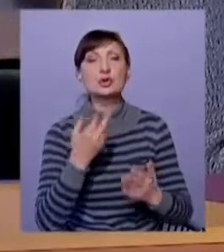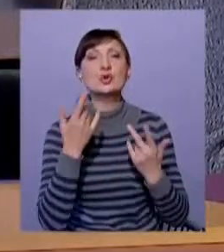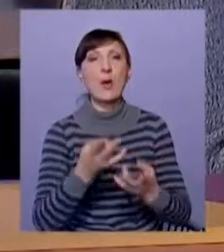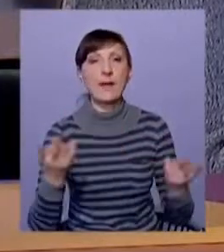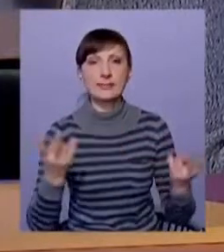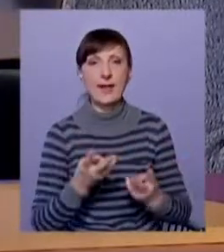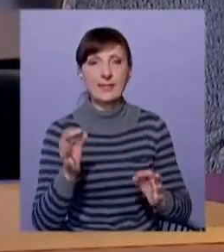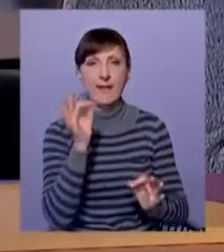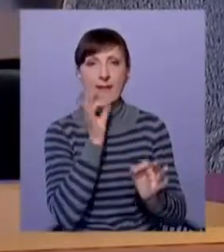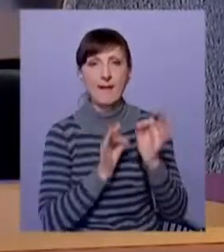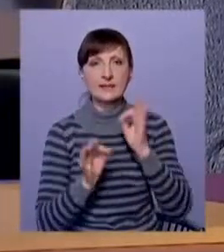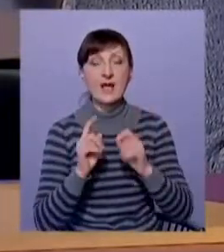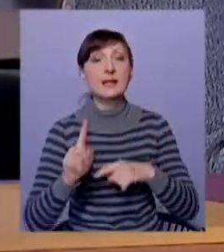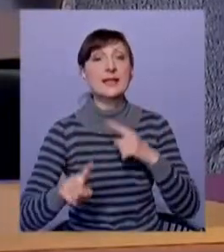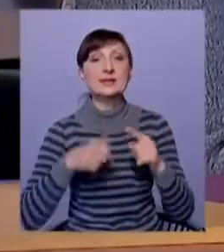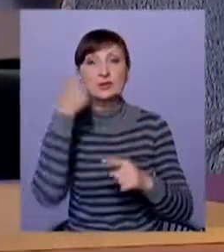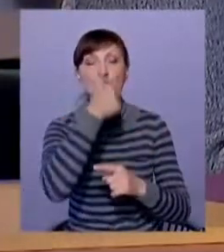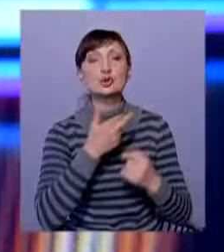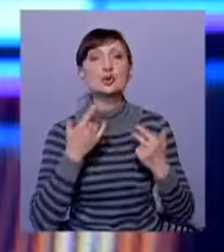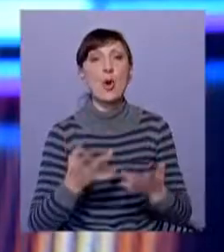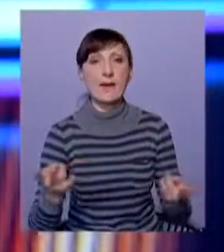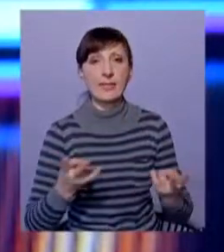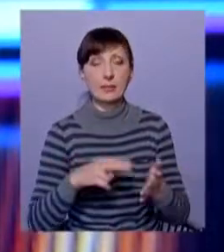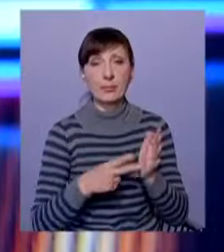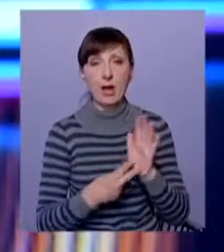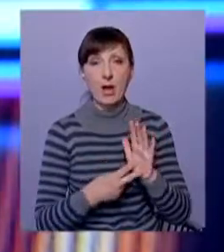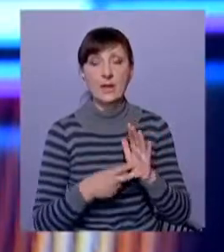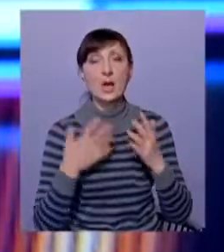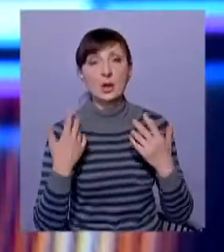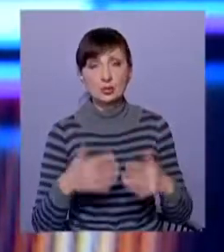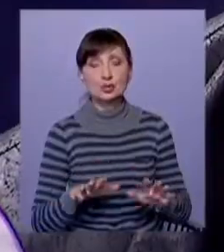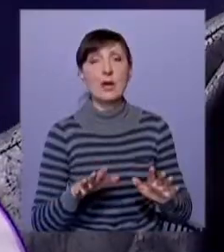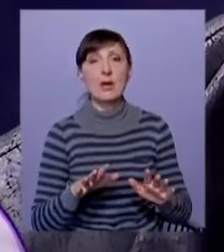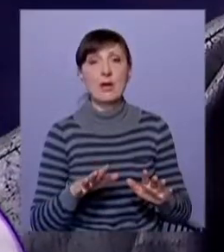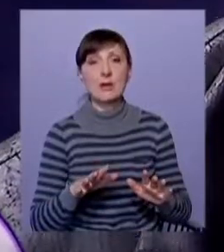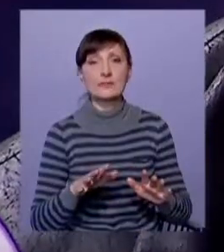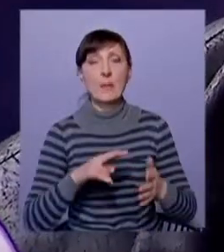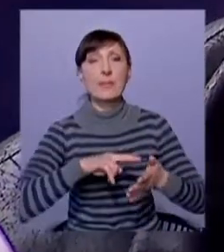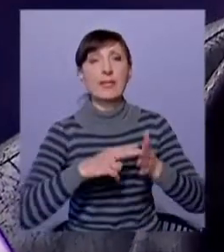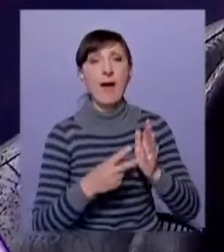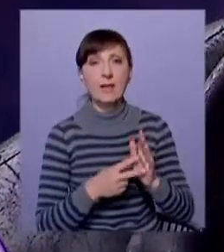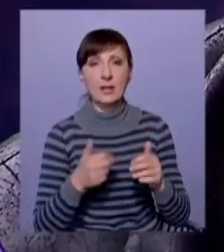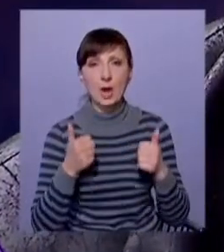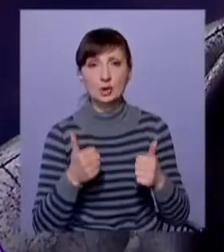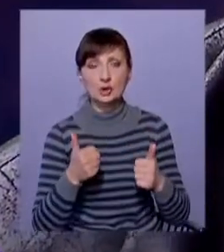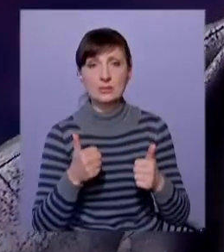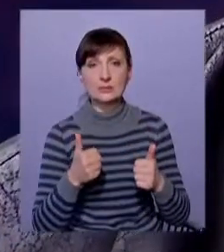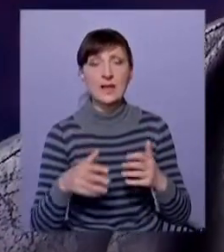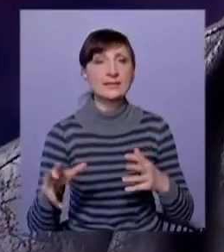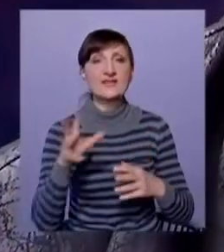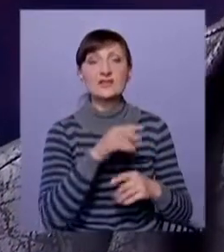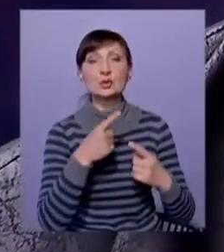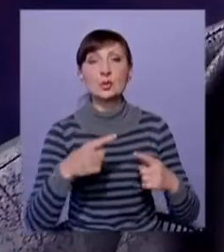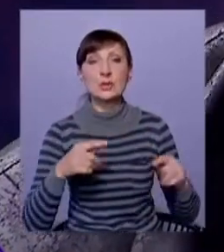сколько необходимо на следующий год. И от этого уже идет персонифицированное планирование всех